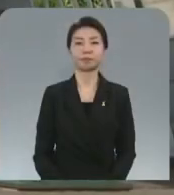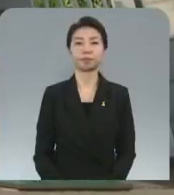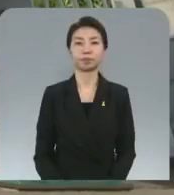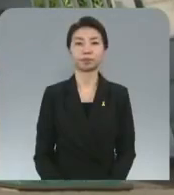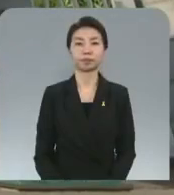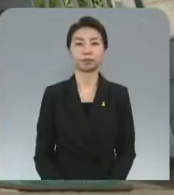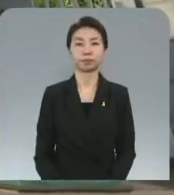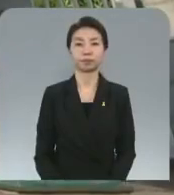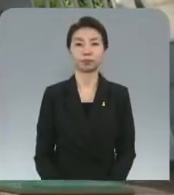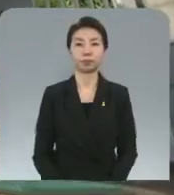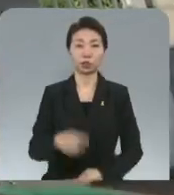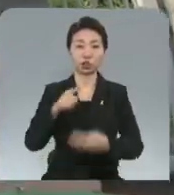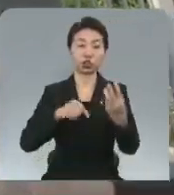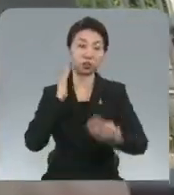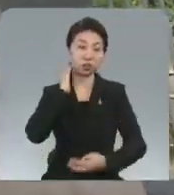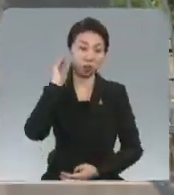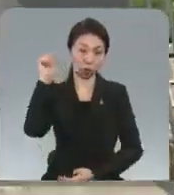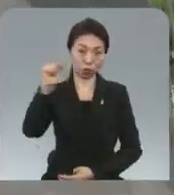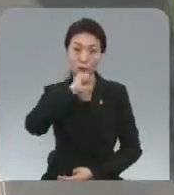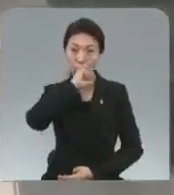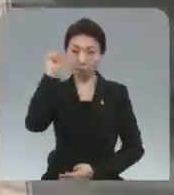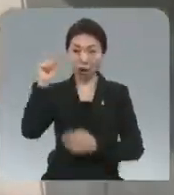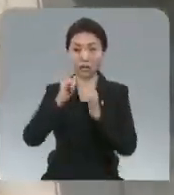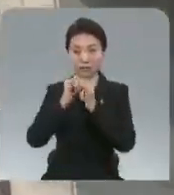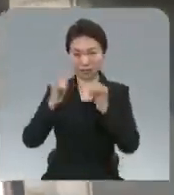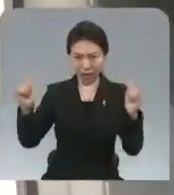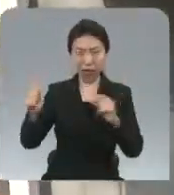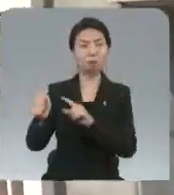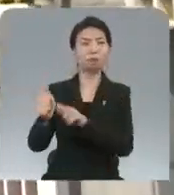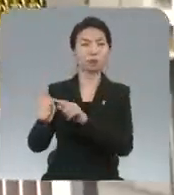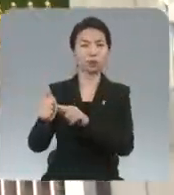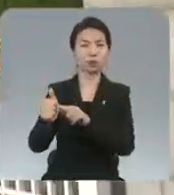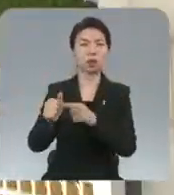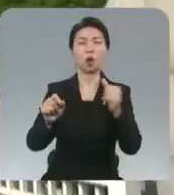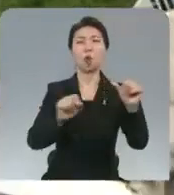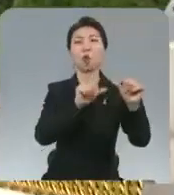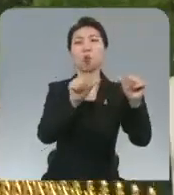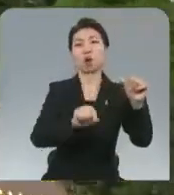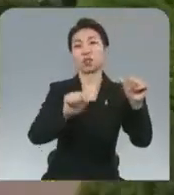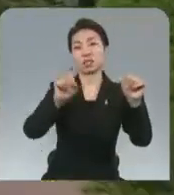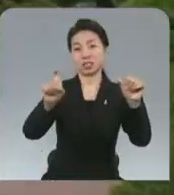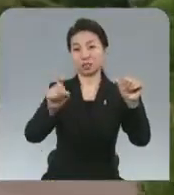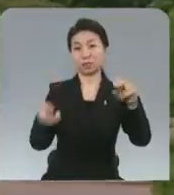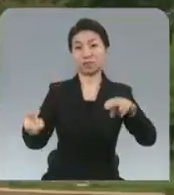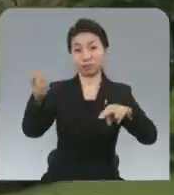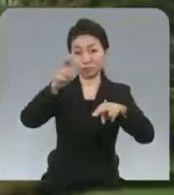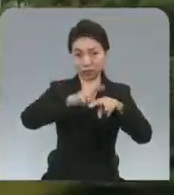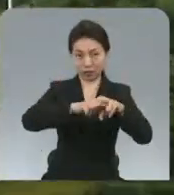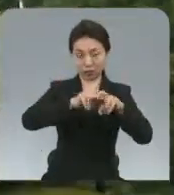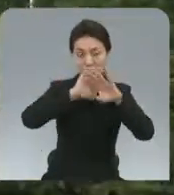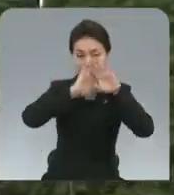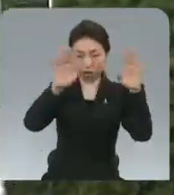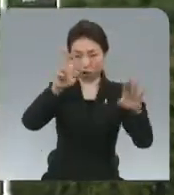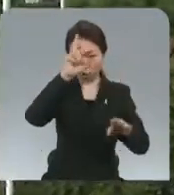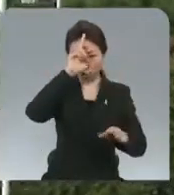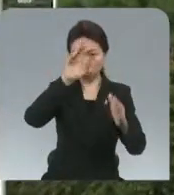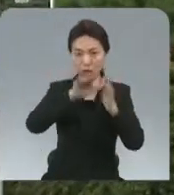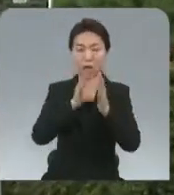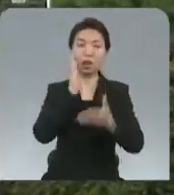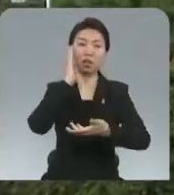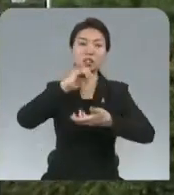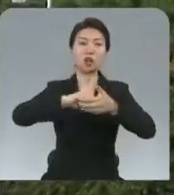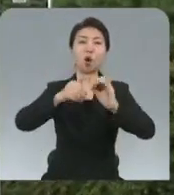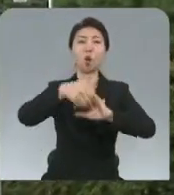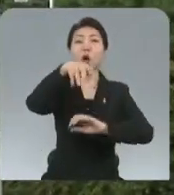с 10 мая президентская резиденция чонвадэ будет открыта для свободного посещения как сообщили в комиссии по